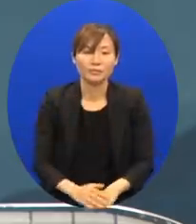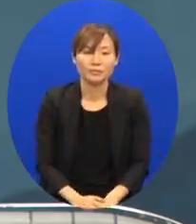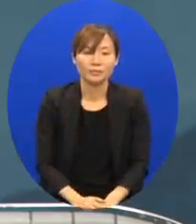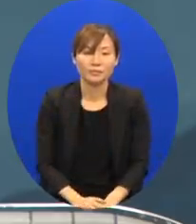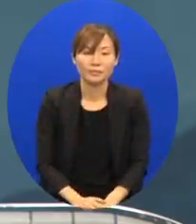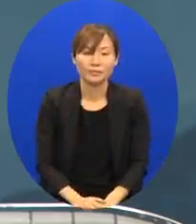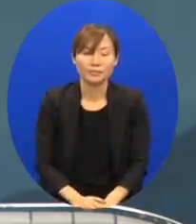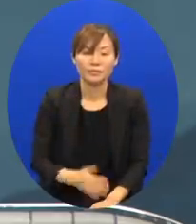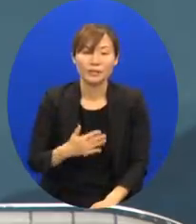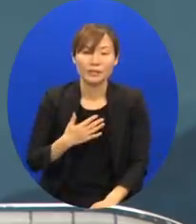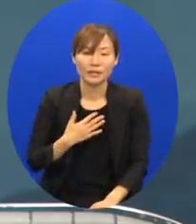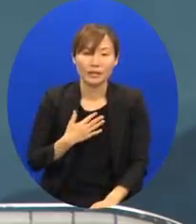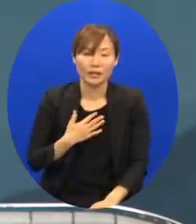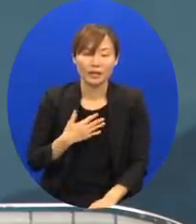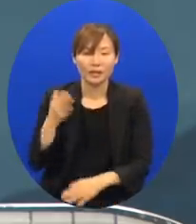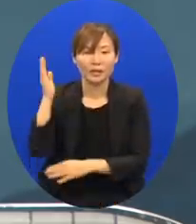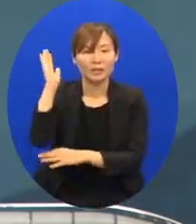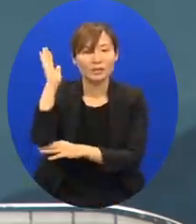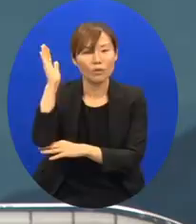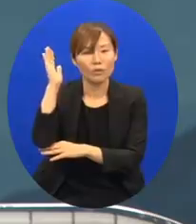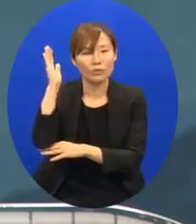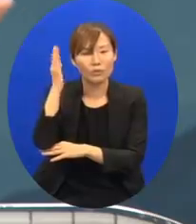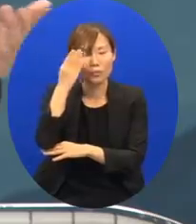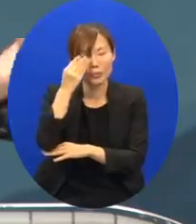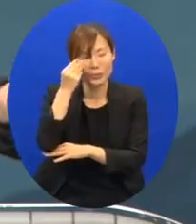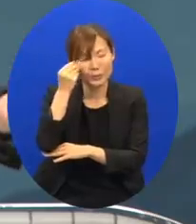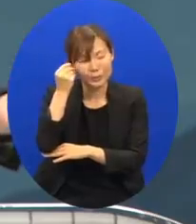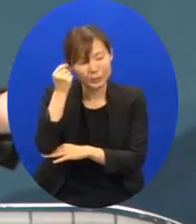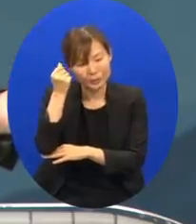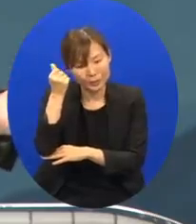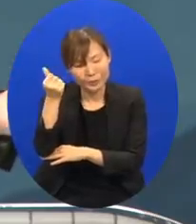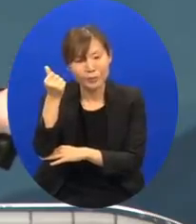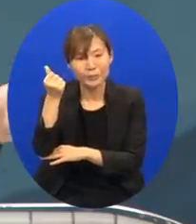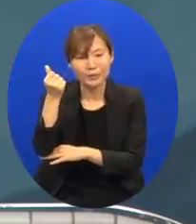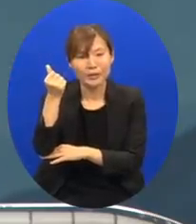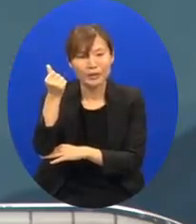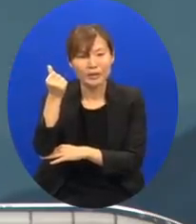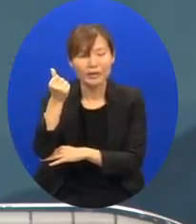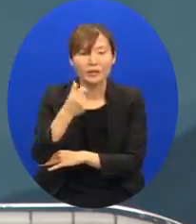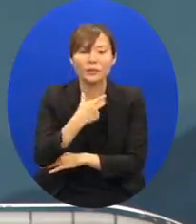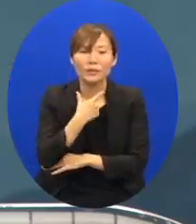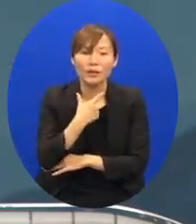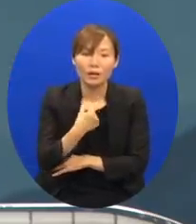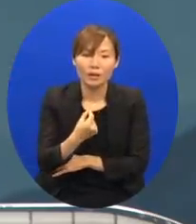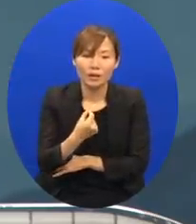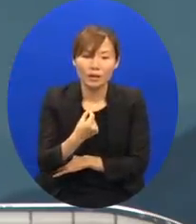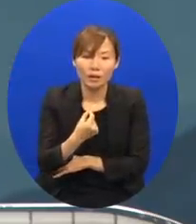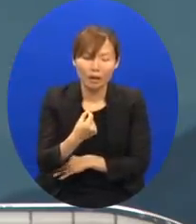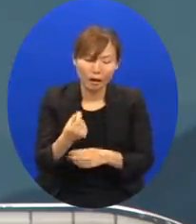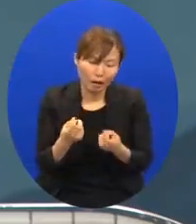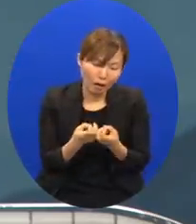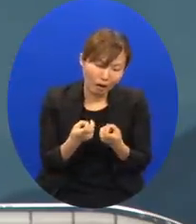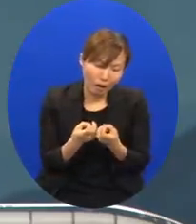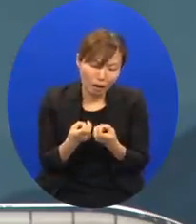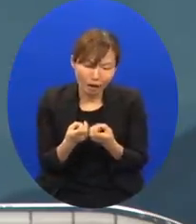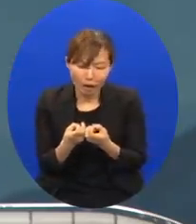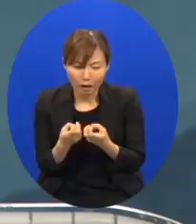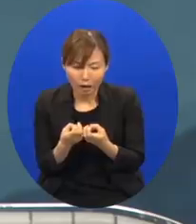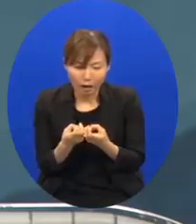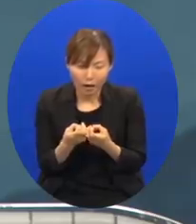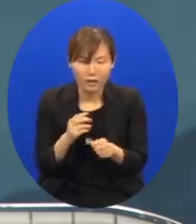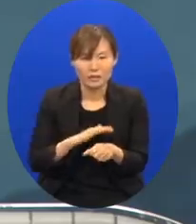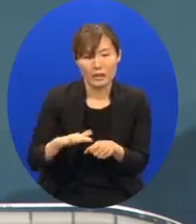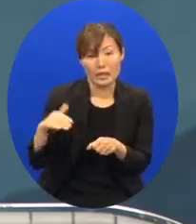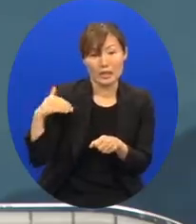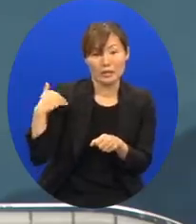제가 설교를 잘하고 싶었지만 큰 목사는 당연한 거지 어떻게 설교를 잘 하게 되는지를 몰랐습니다